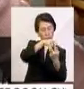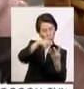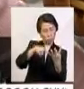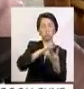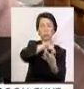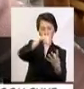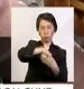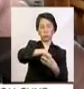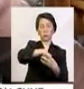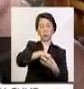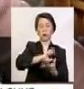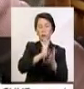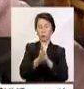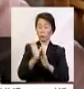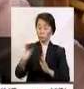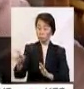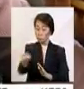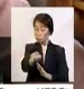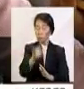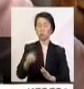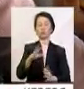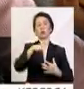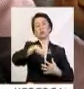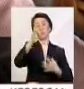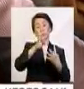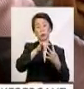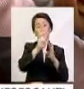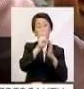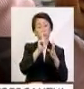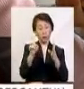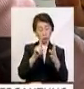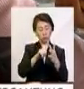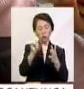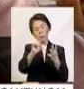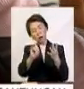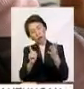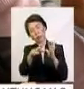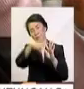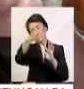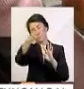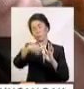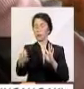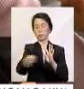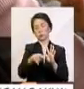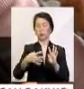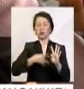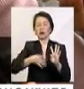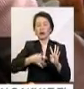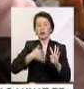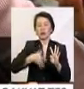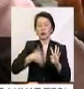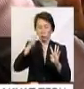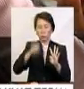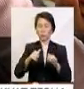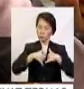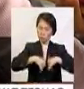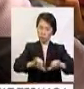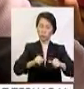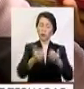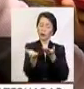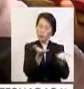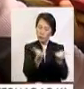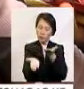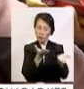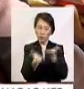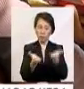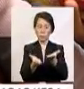Harapan. Jadi mereka boleh memilih sama ada Bersatu ataupun mana-mana parti yang mereka rasakan boleh meneruskan khidmat